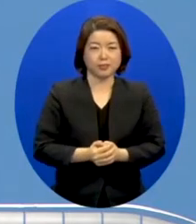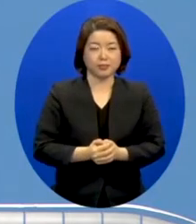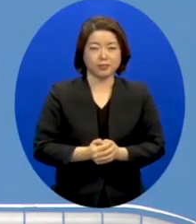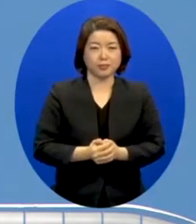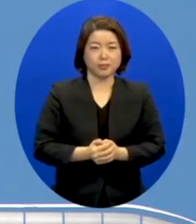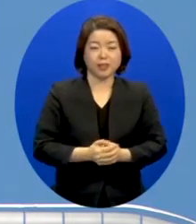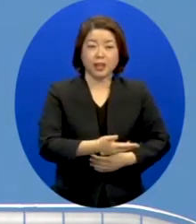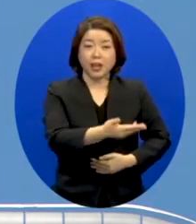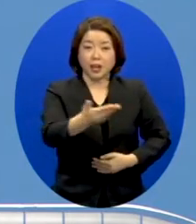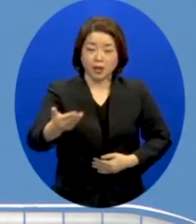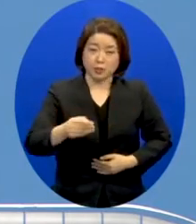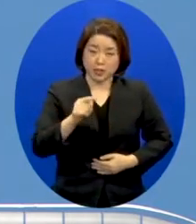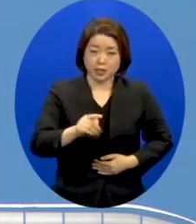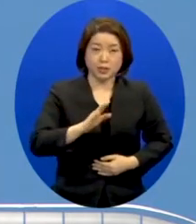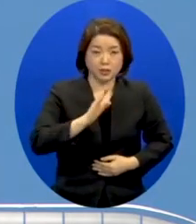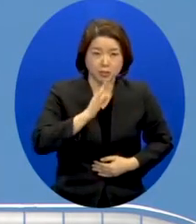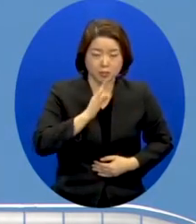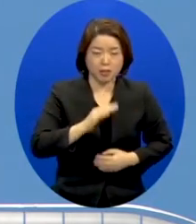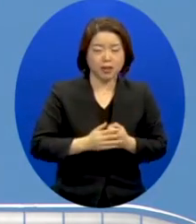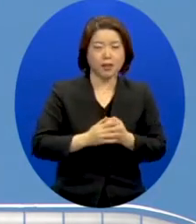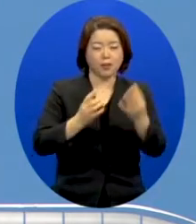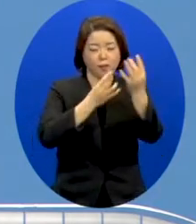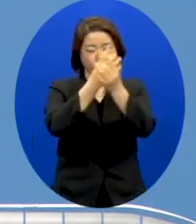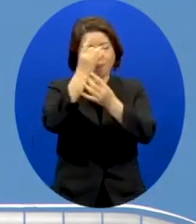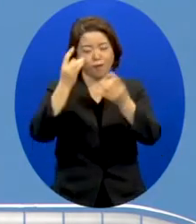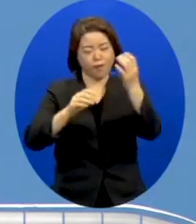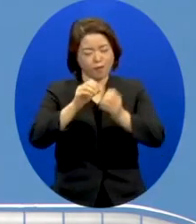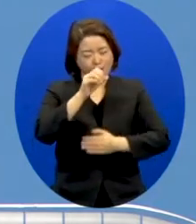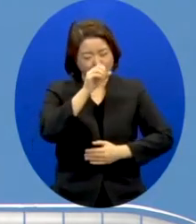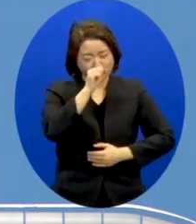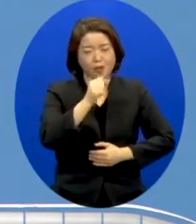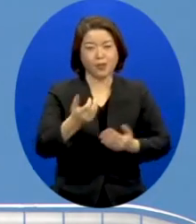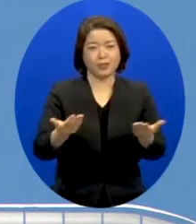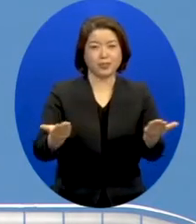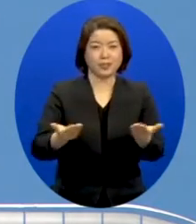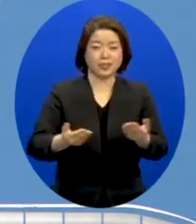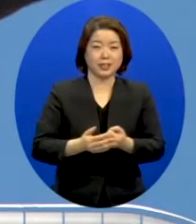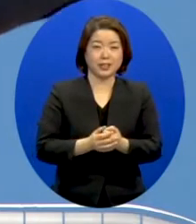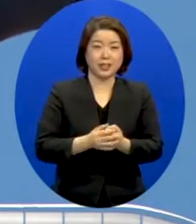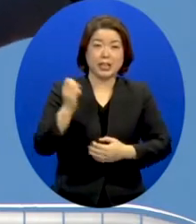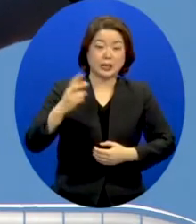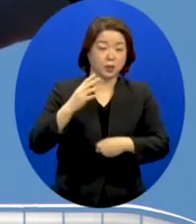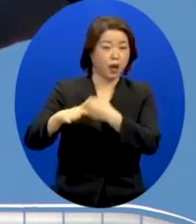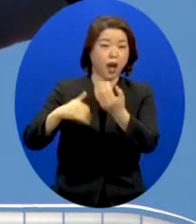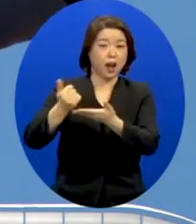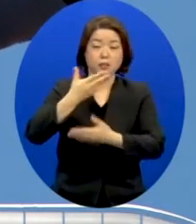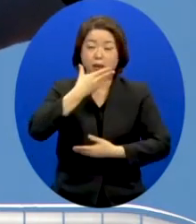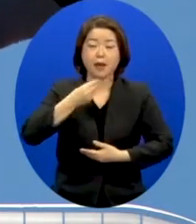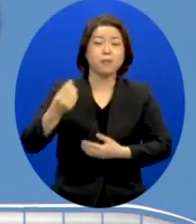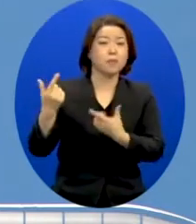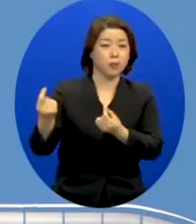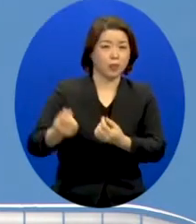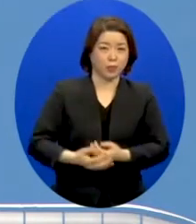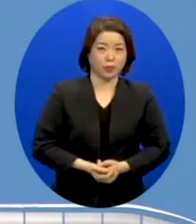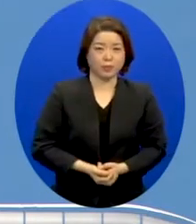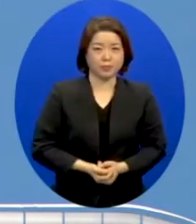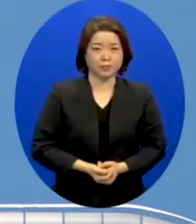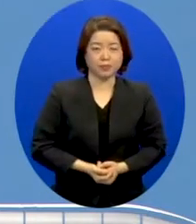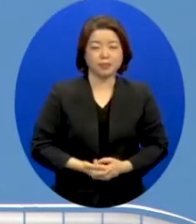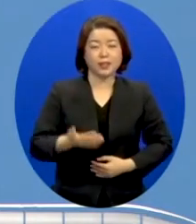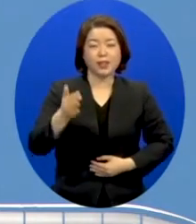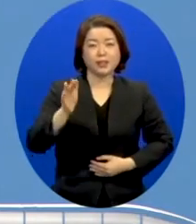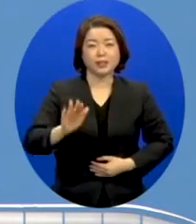여러분 이건 정말 황홀한 이리 줘 그리고 하나님의 행복 이십니다 그런데